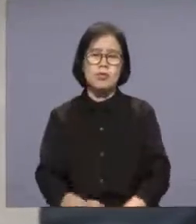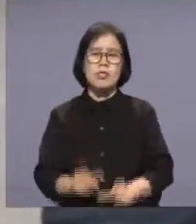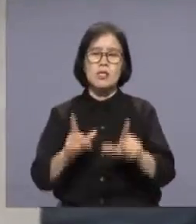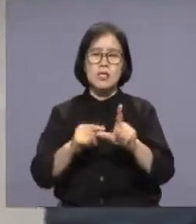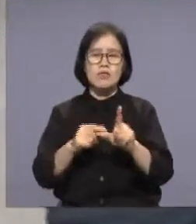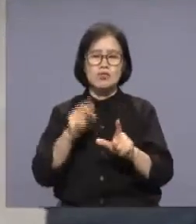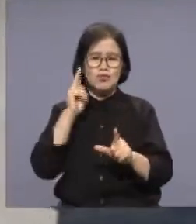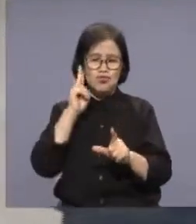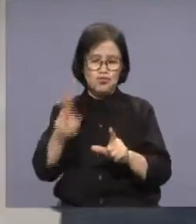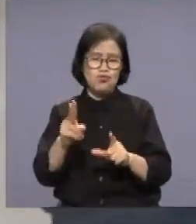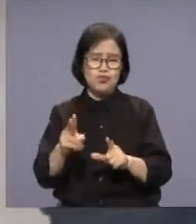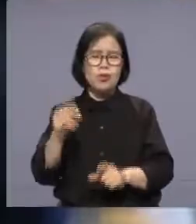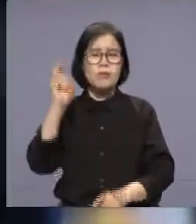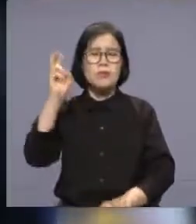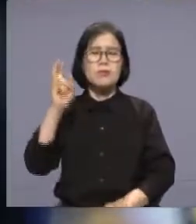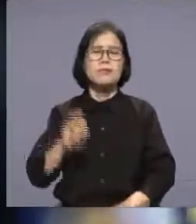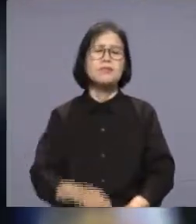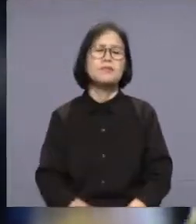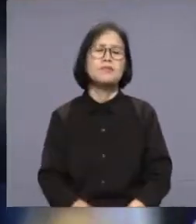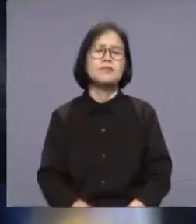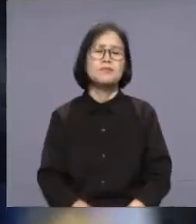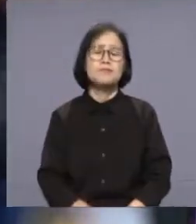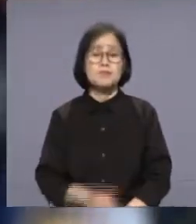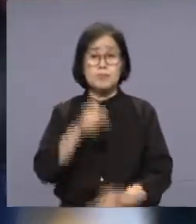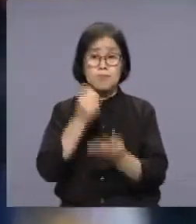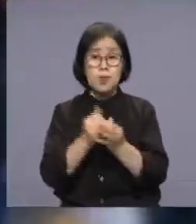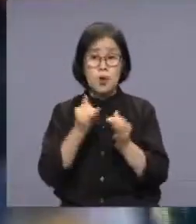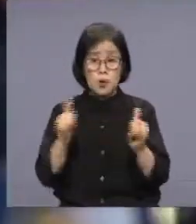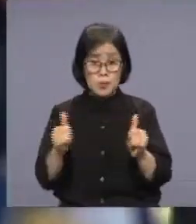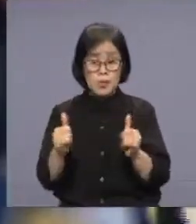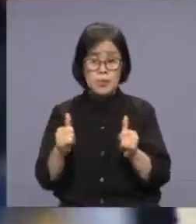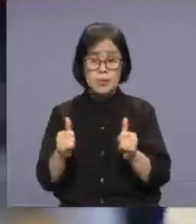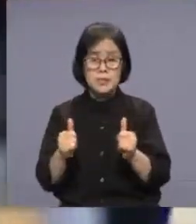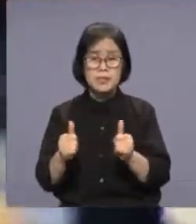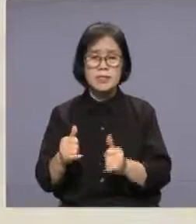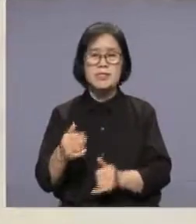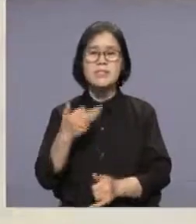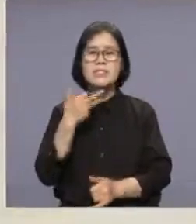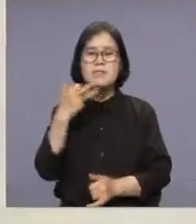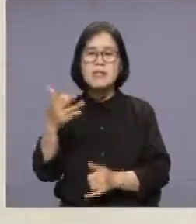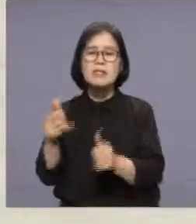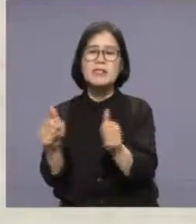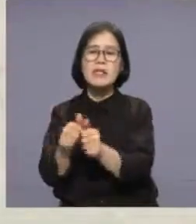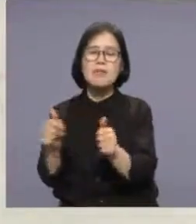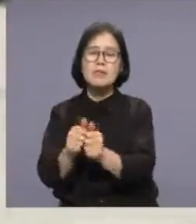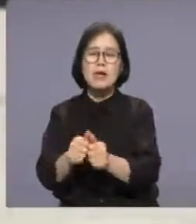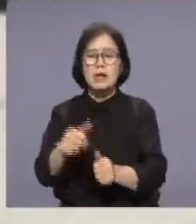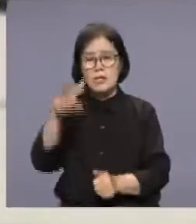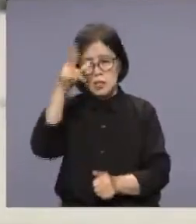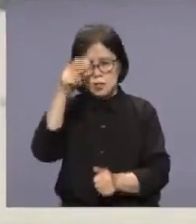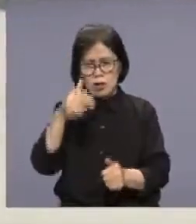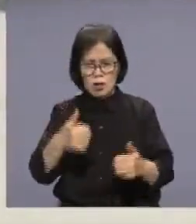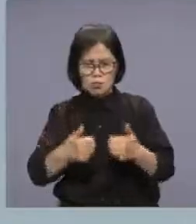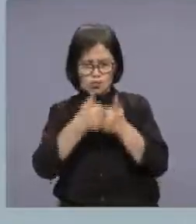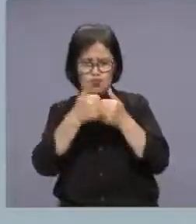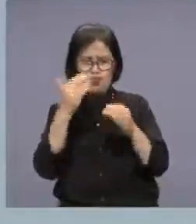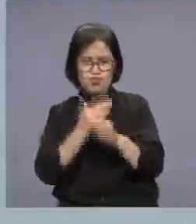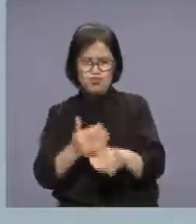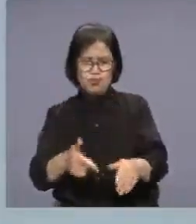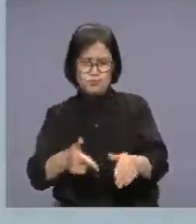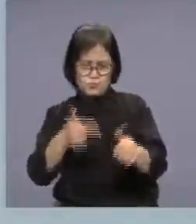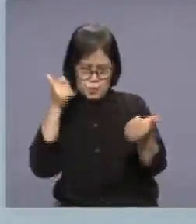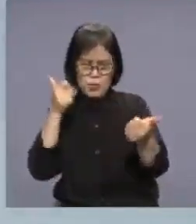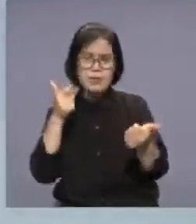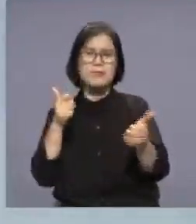일부는 중태인 것으로 알려졌습니다. 범인은 살바도르 라모스라는 18세 남성으로 경찰과 대치 중 현장에서